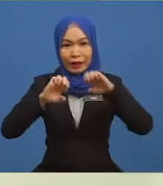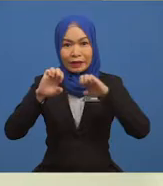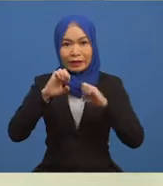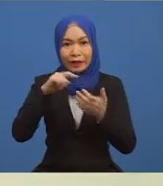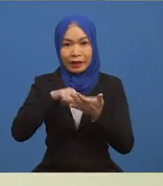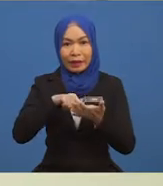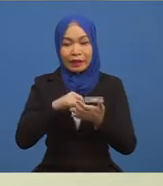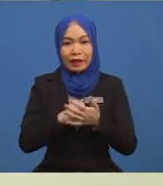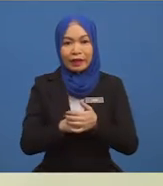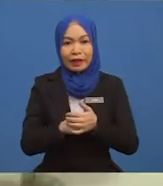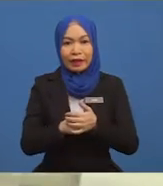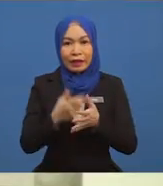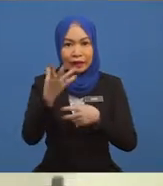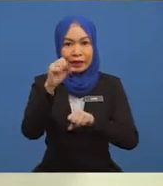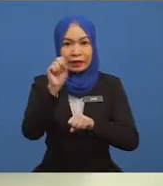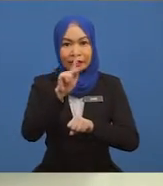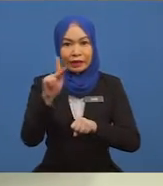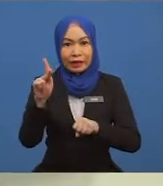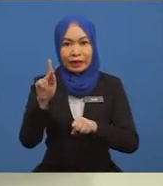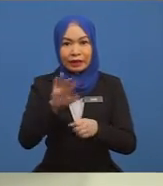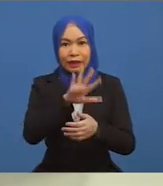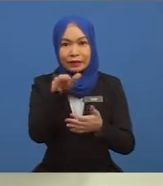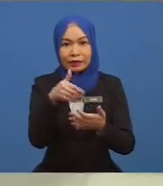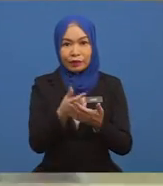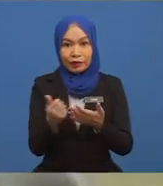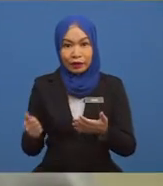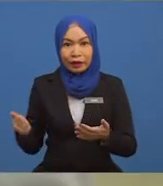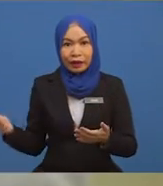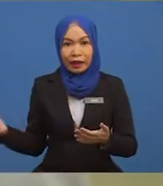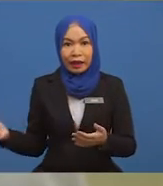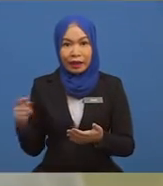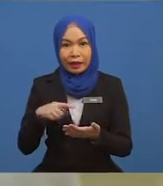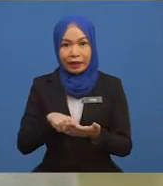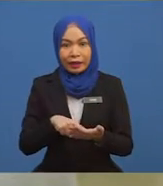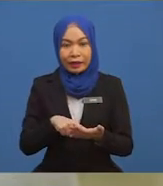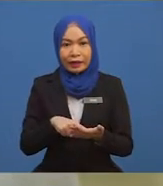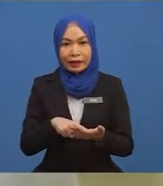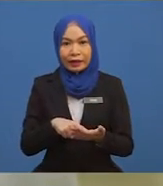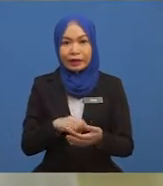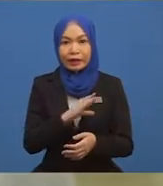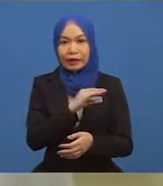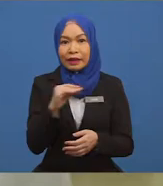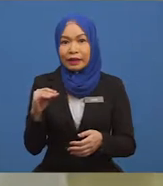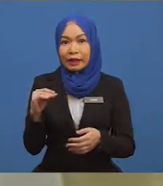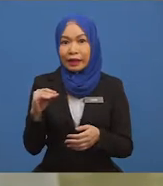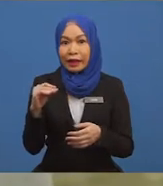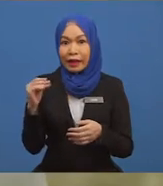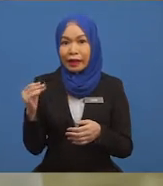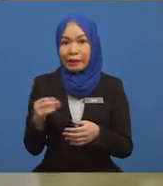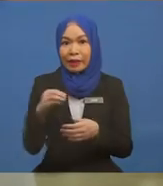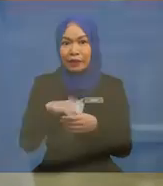Kemudian, sediakan 2 tabung didih yang diisi dengan 2 ml air